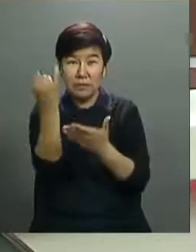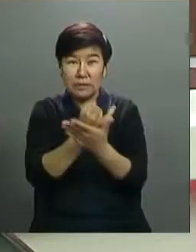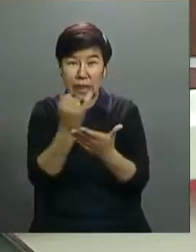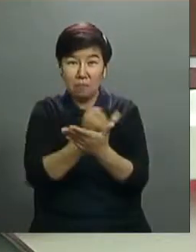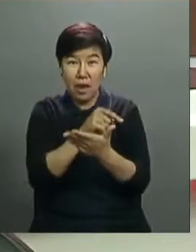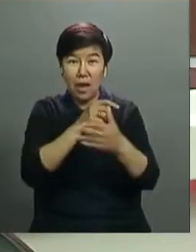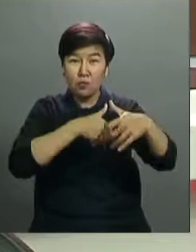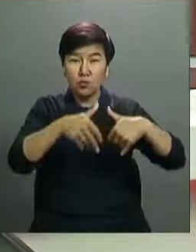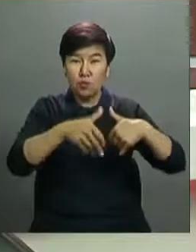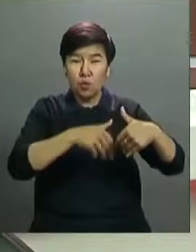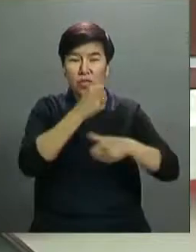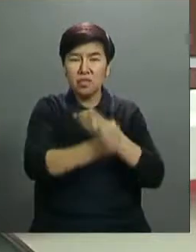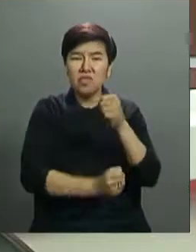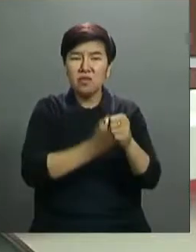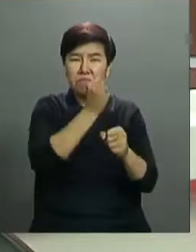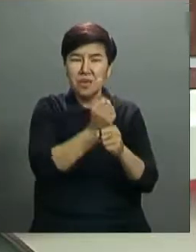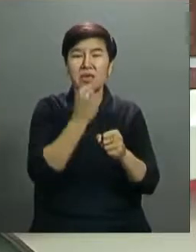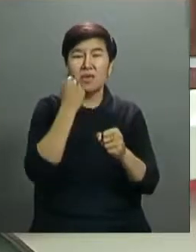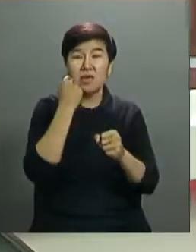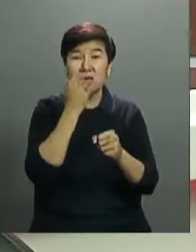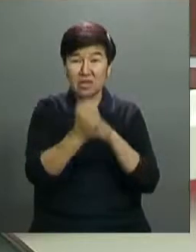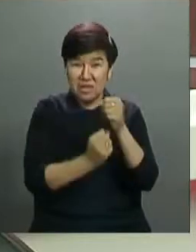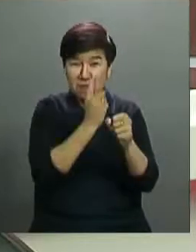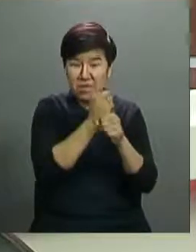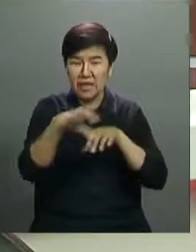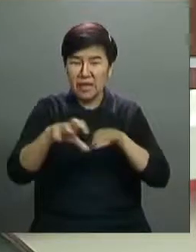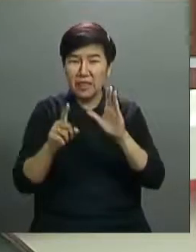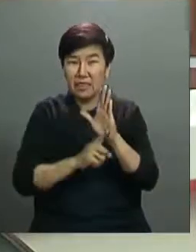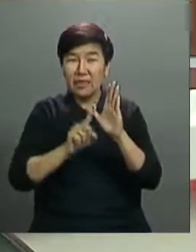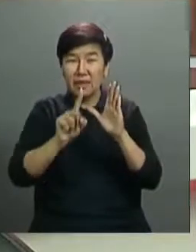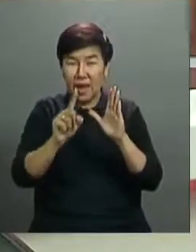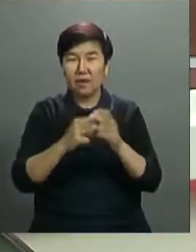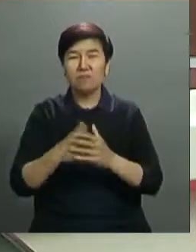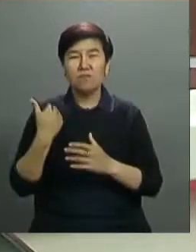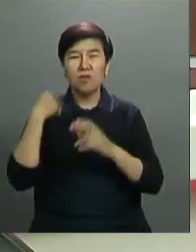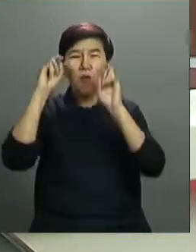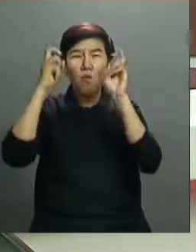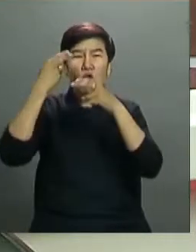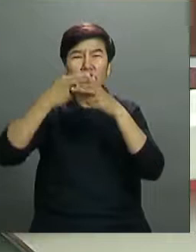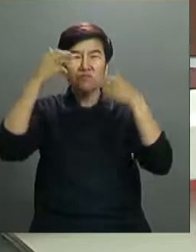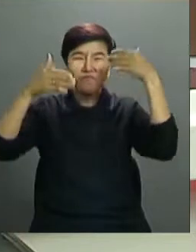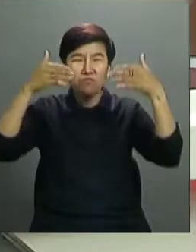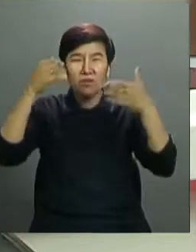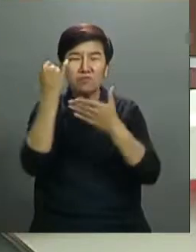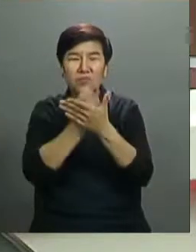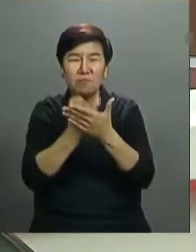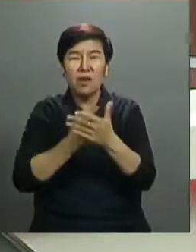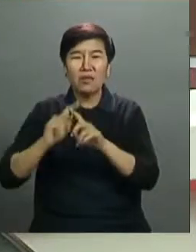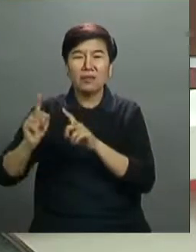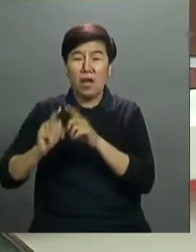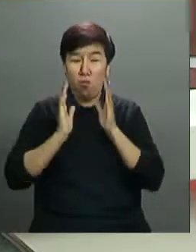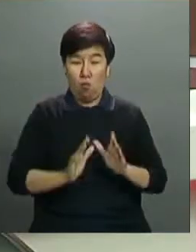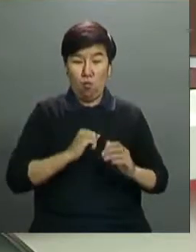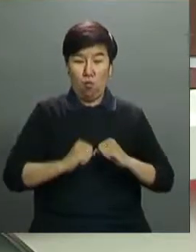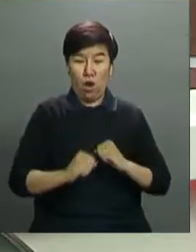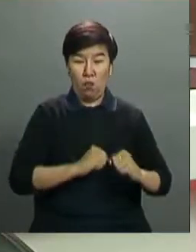จัดขึ้นปีละครั้งนะคะในชื่องานว่าสามแพร่ง Flex Street Arise นะคะโดยได้รวบรวมคนรุ่นใหม่ในชุมชนแล้วก็คนภายนอกที่ทำง